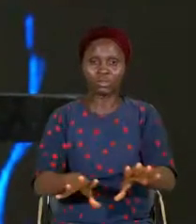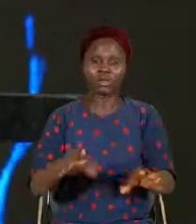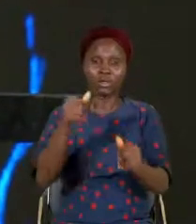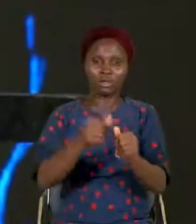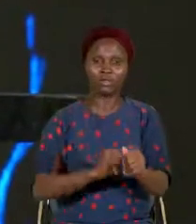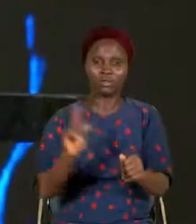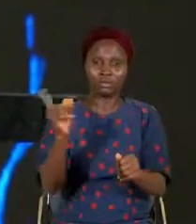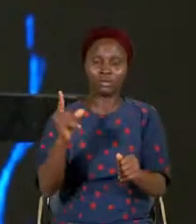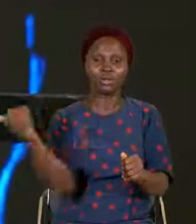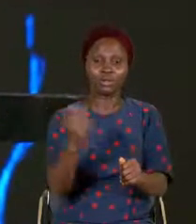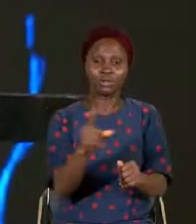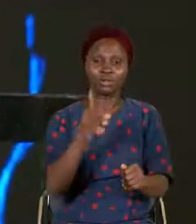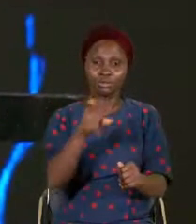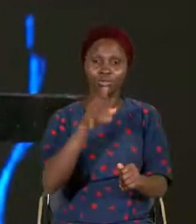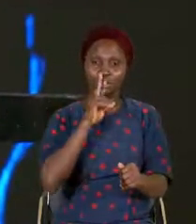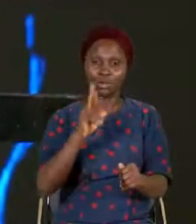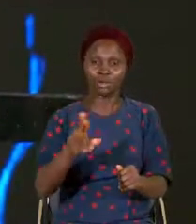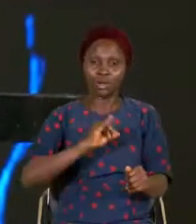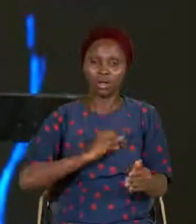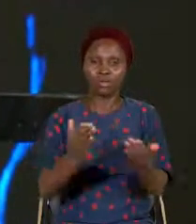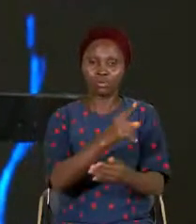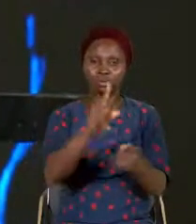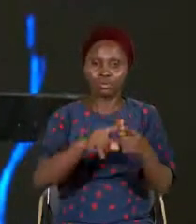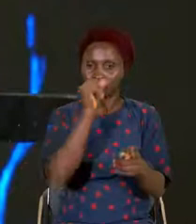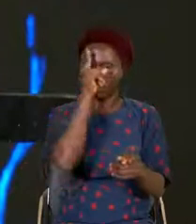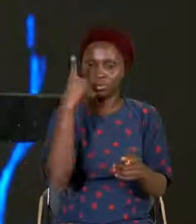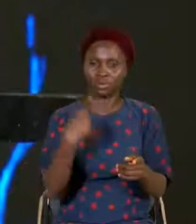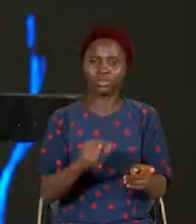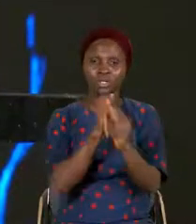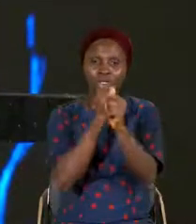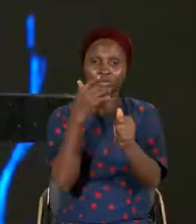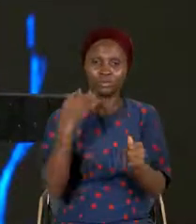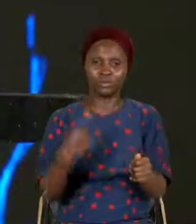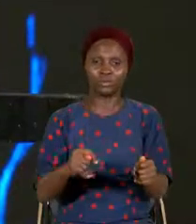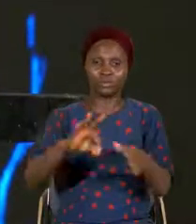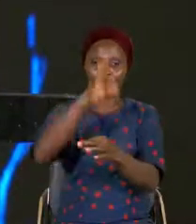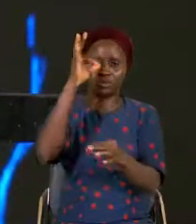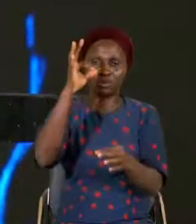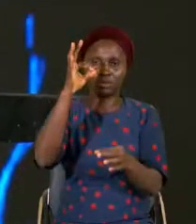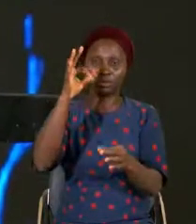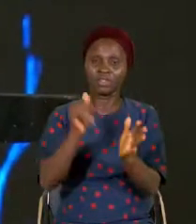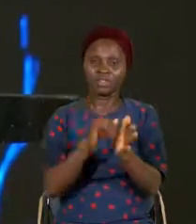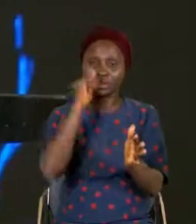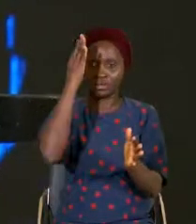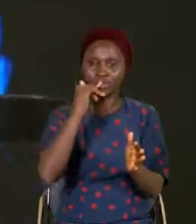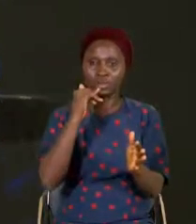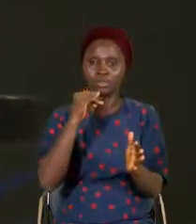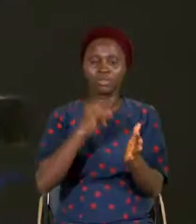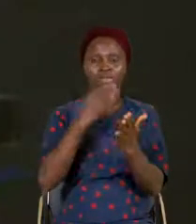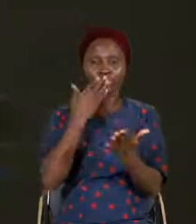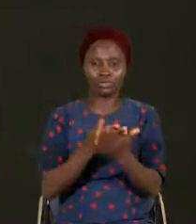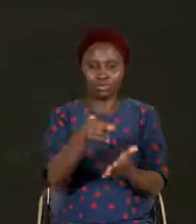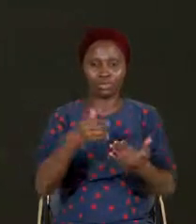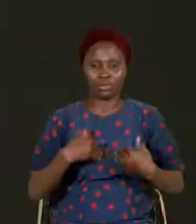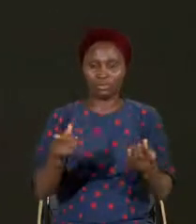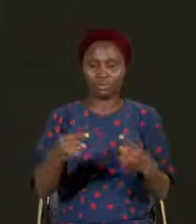où vous êtes, je veux, frères et sœurs, je ne veux pas. Frères, je veux que vous compreniez le don de l'esprit. C'est pourquoi c'est